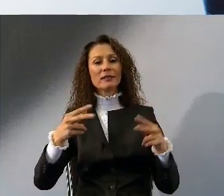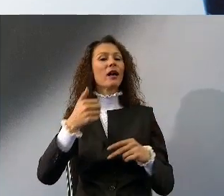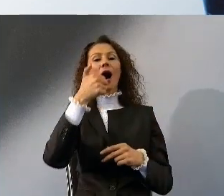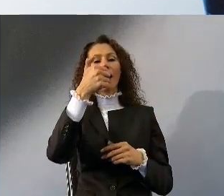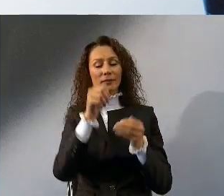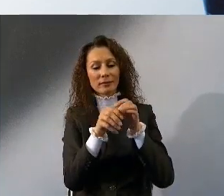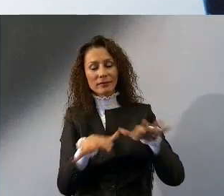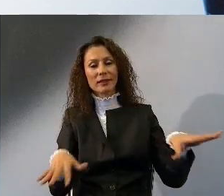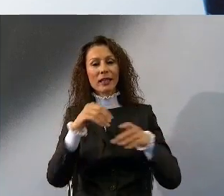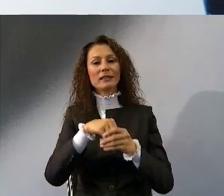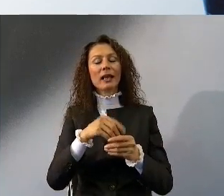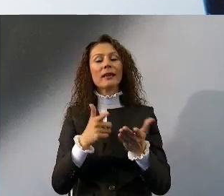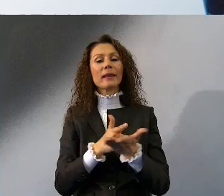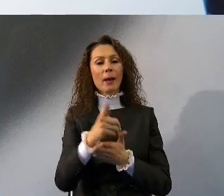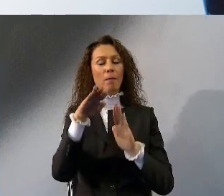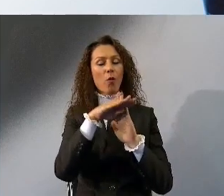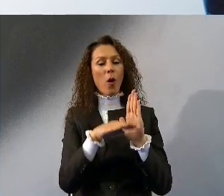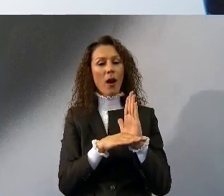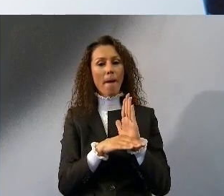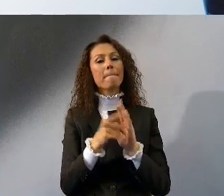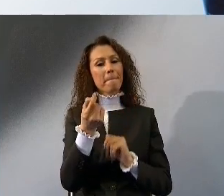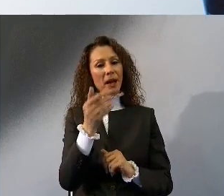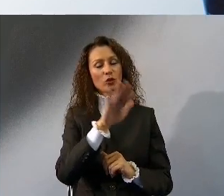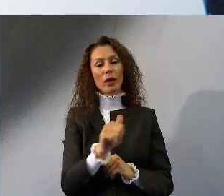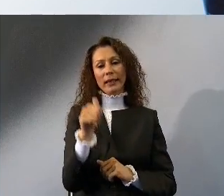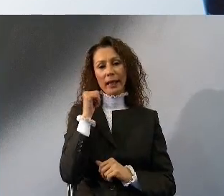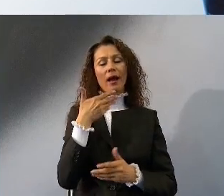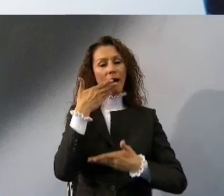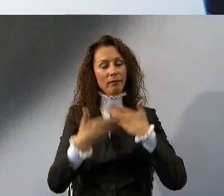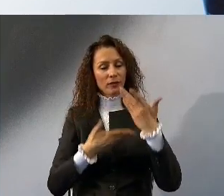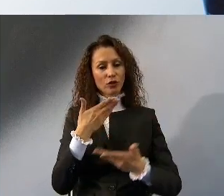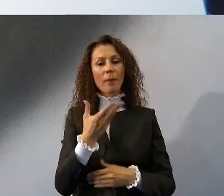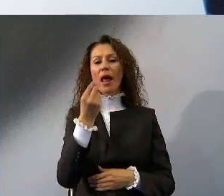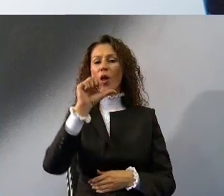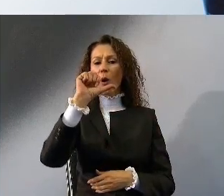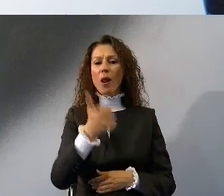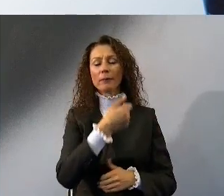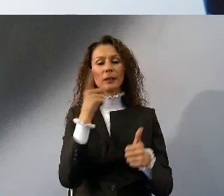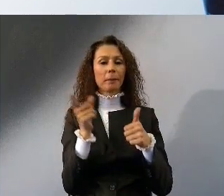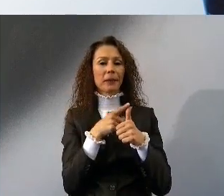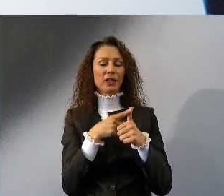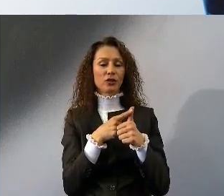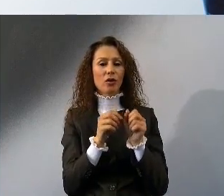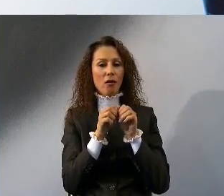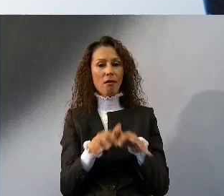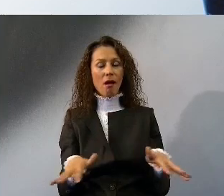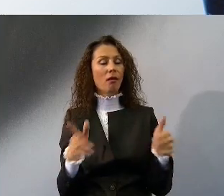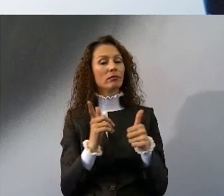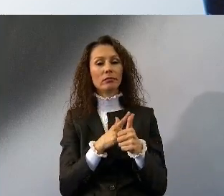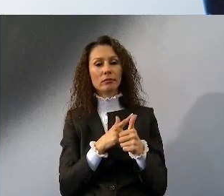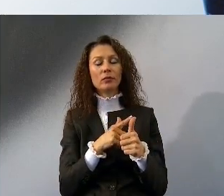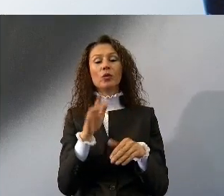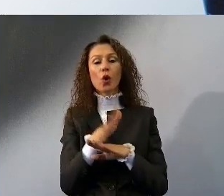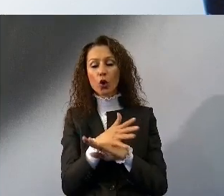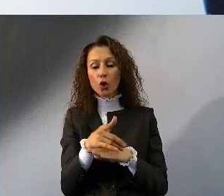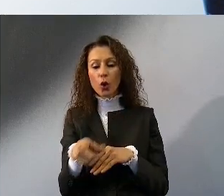tarım programı oluşturduk. Bu tarım programına birazdan geri geleceğim. En önemlisi birinci ayak. O da